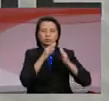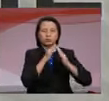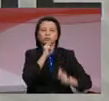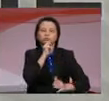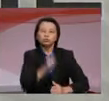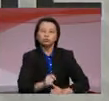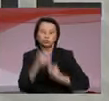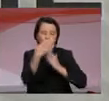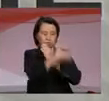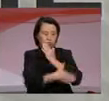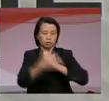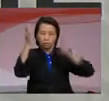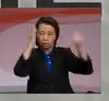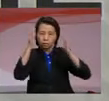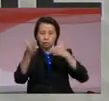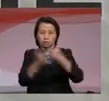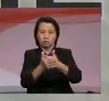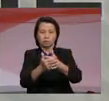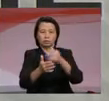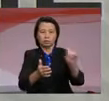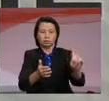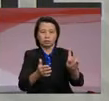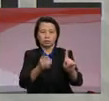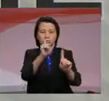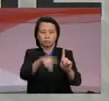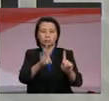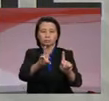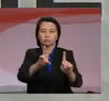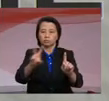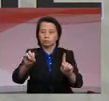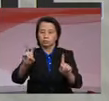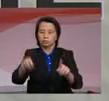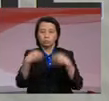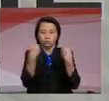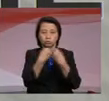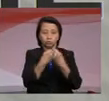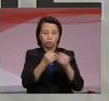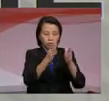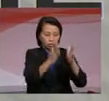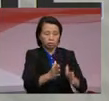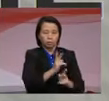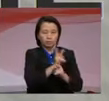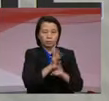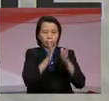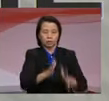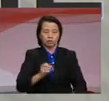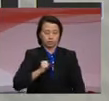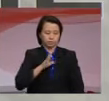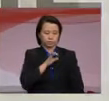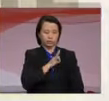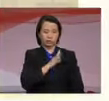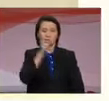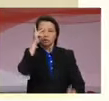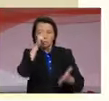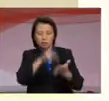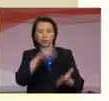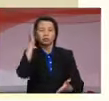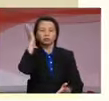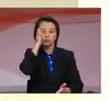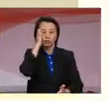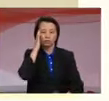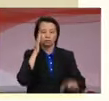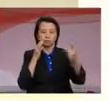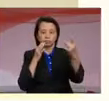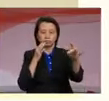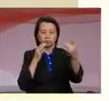seluruh negara sehingga 21 Julai 2020. Jumlah penghuni, penjaga dan kaki tangan yang telah dikenal pasti adalah